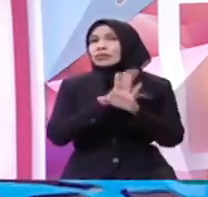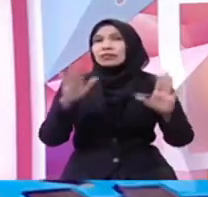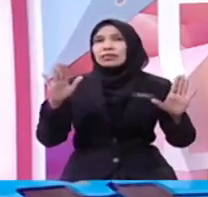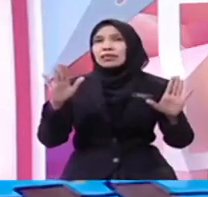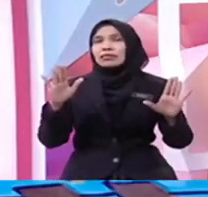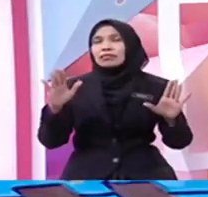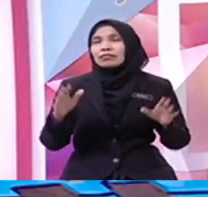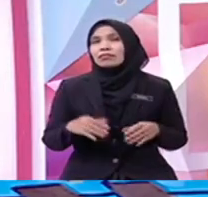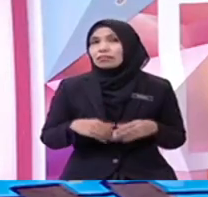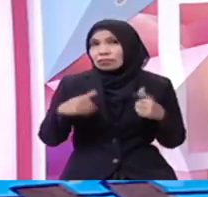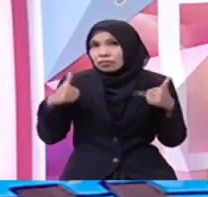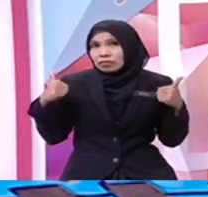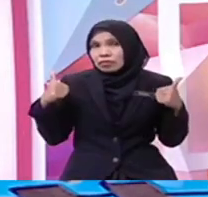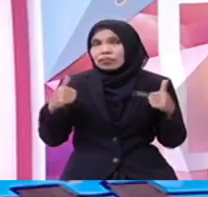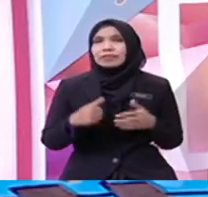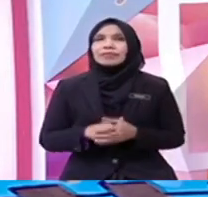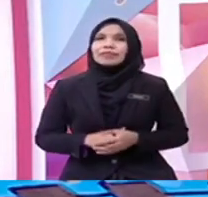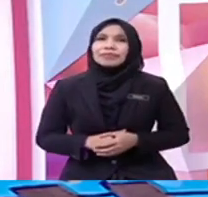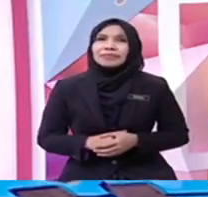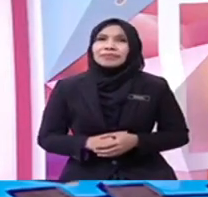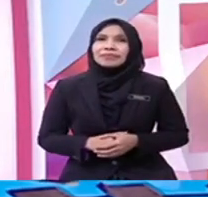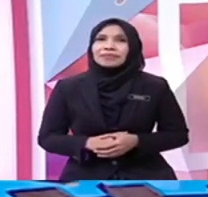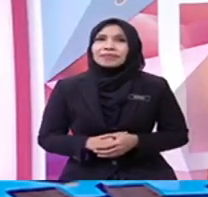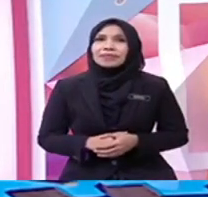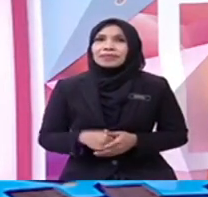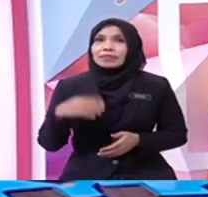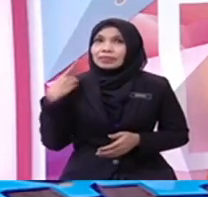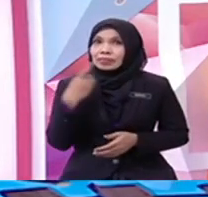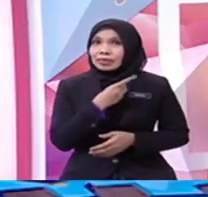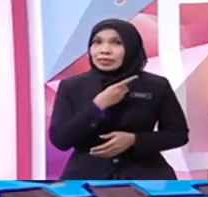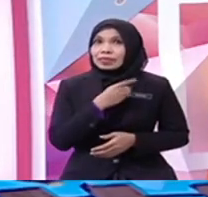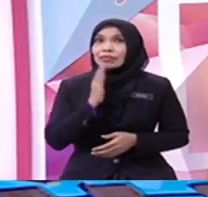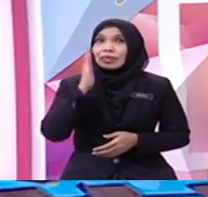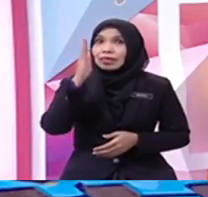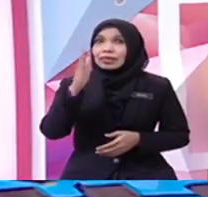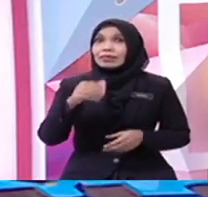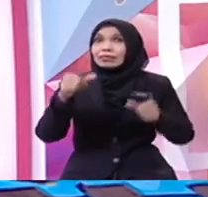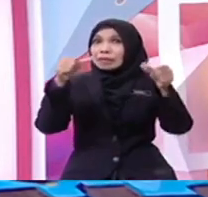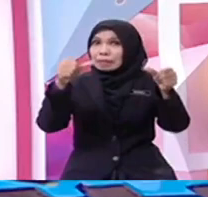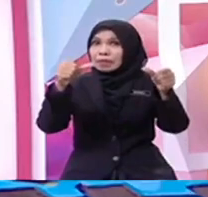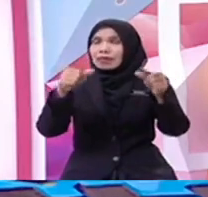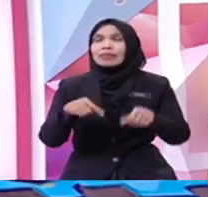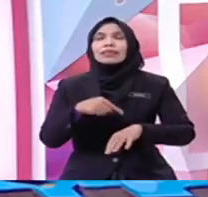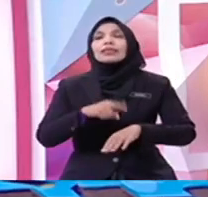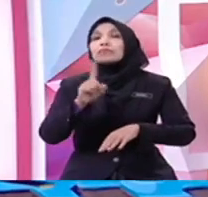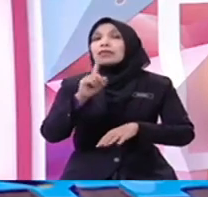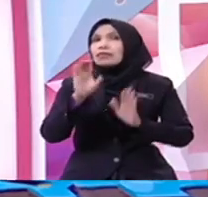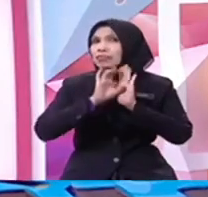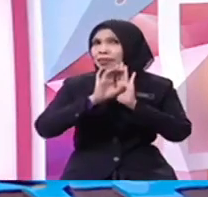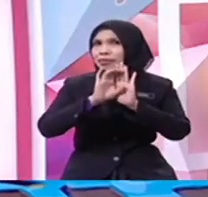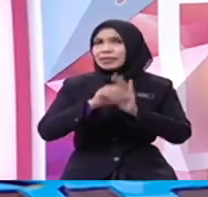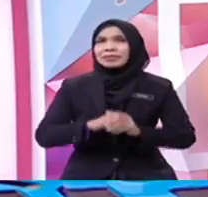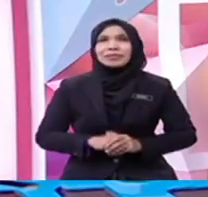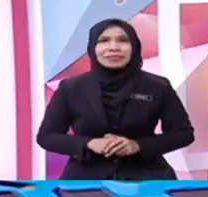Oke jadi sekarang mungkin kita nggak kena tampar tanah gambar jika mamanya gaya hidup sihat aku tak gambarnya